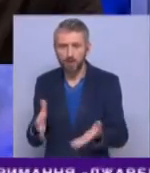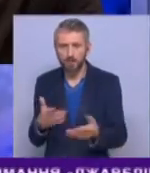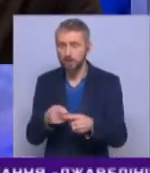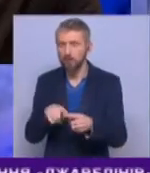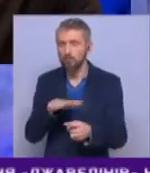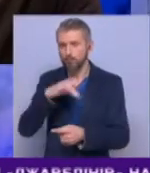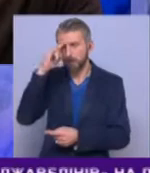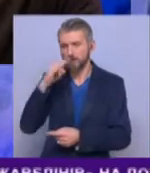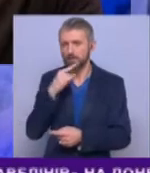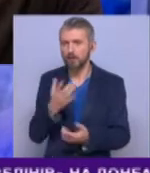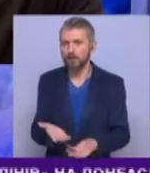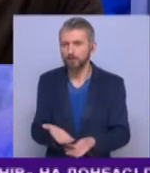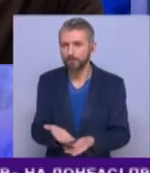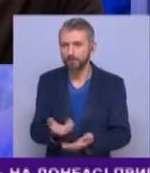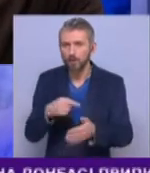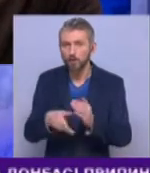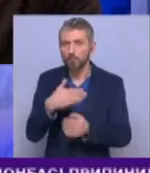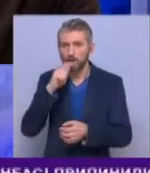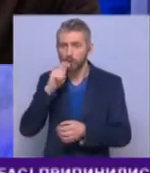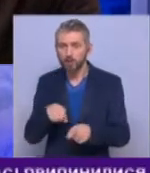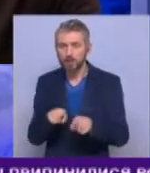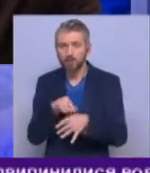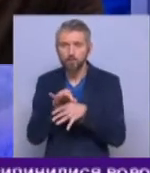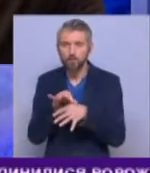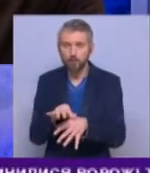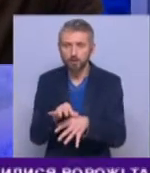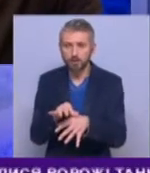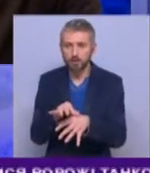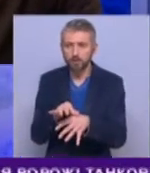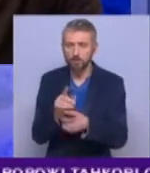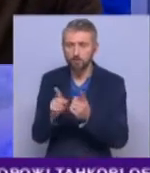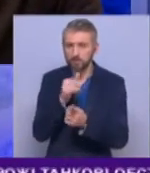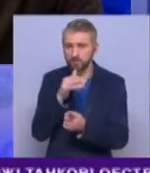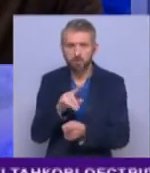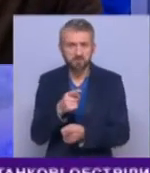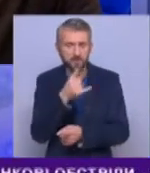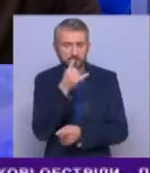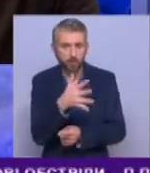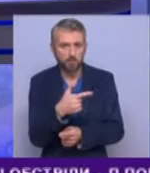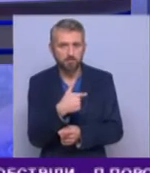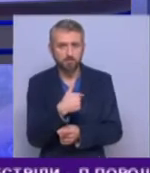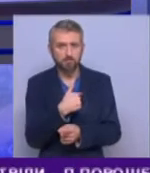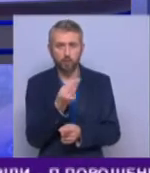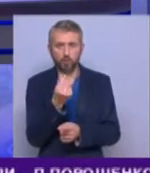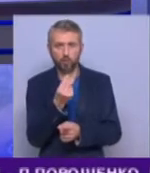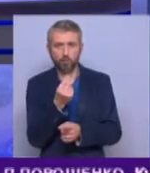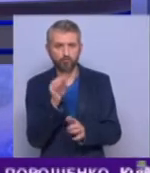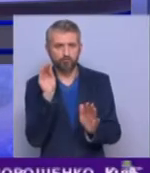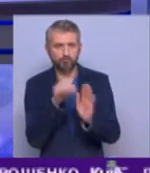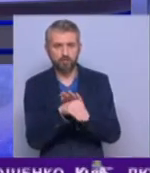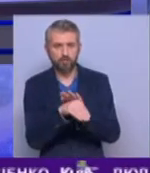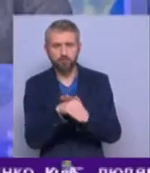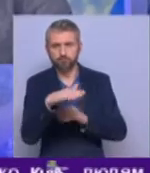був Казахстан. Тобто ми в Україні так проводити реформу. Як це ми не можемо? Ми поклали гроші в